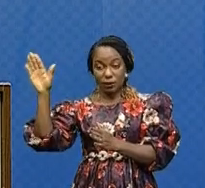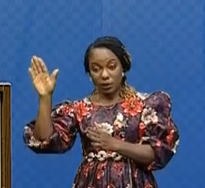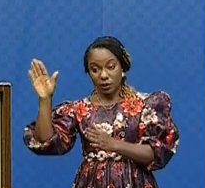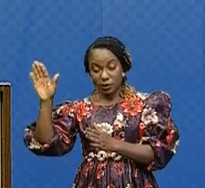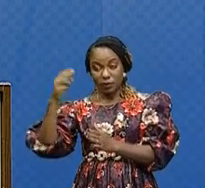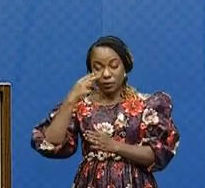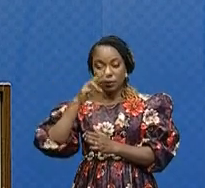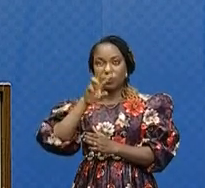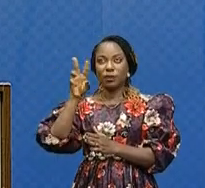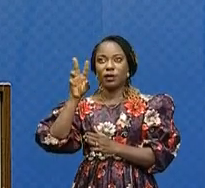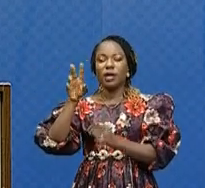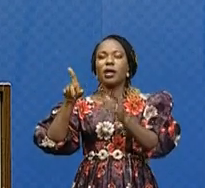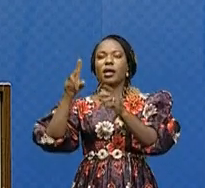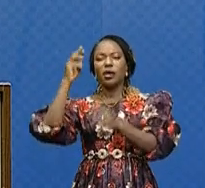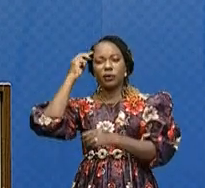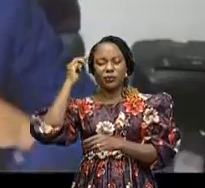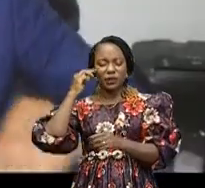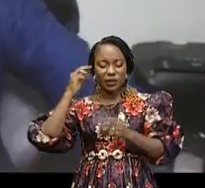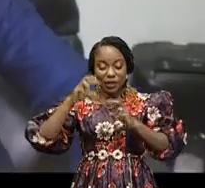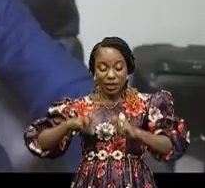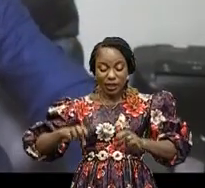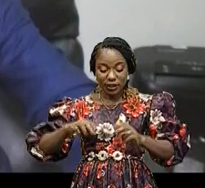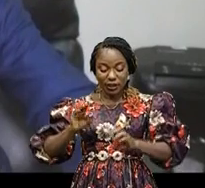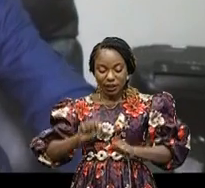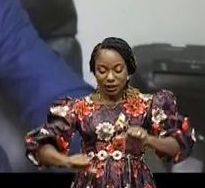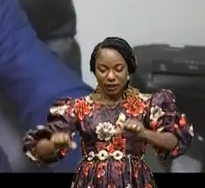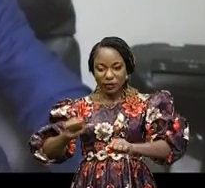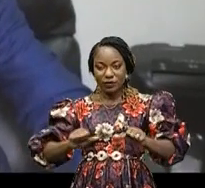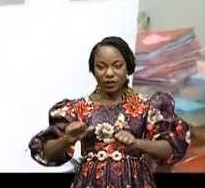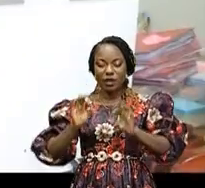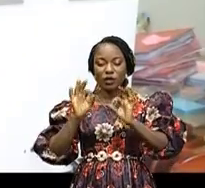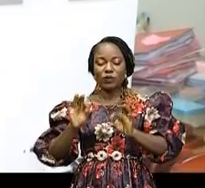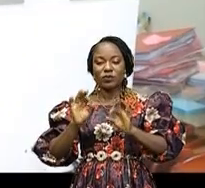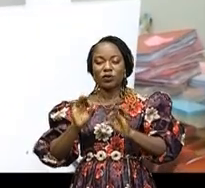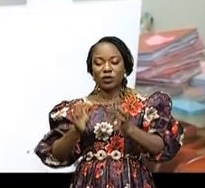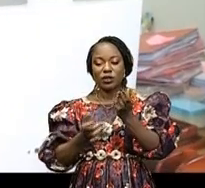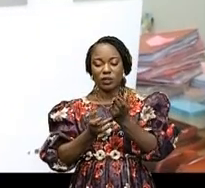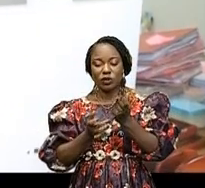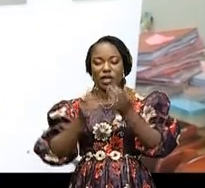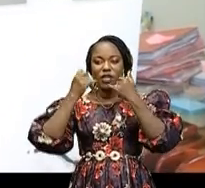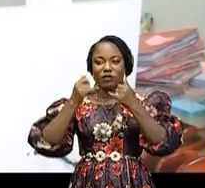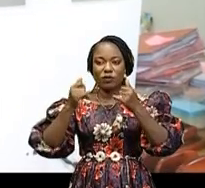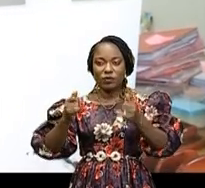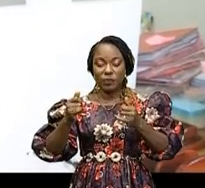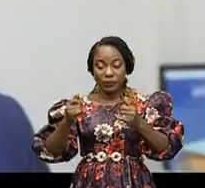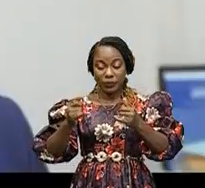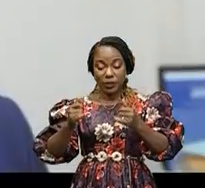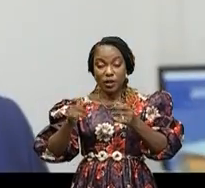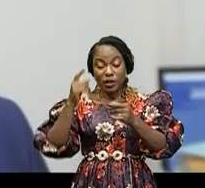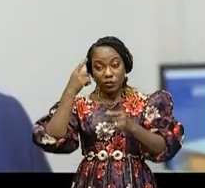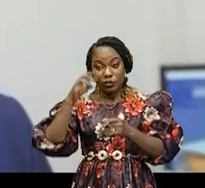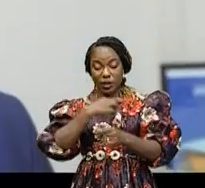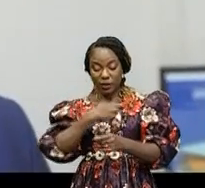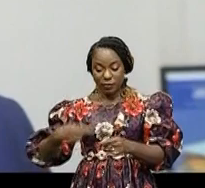d'observation. Le ministre de la Recherche scientifique et innovation technologique a informé le Conseil de la nécessité pour la